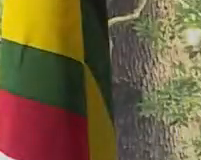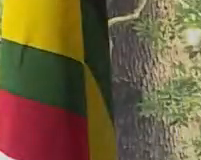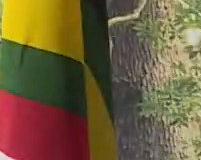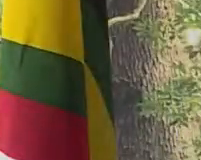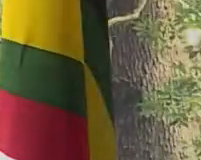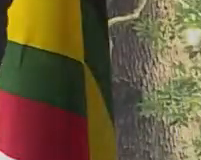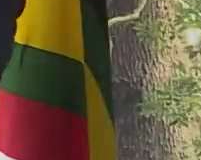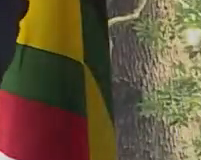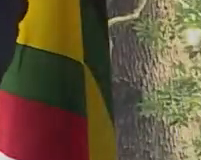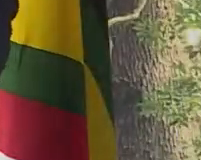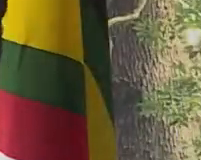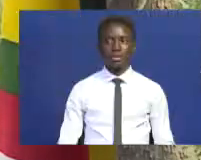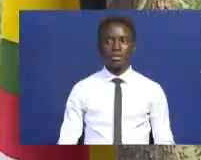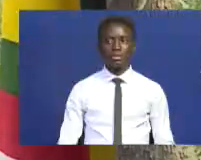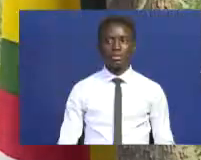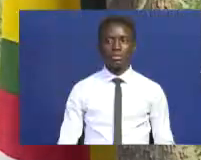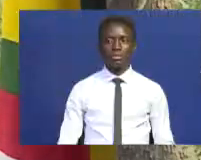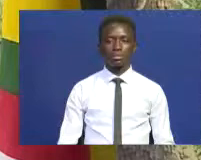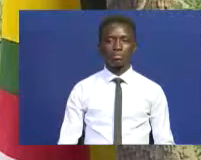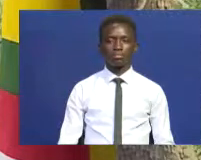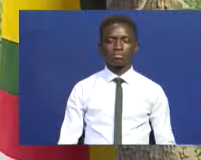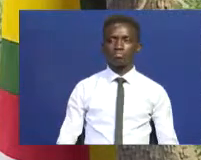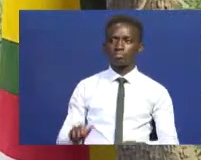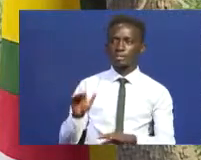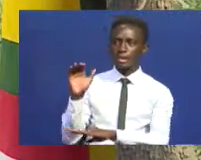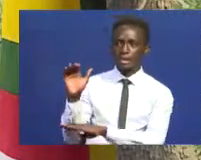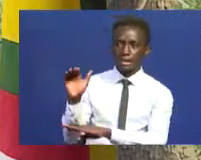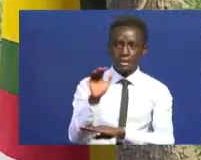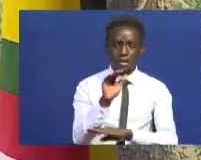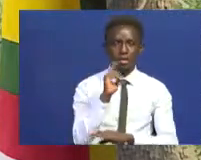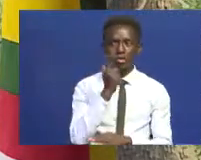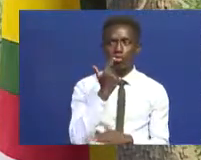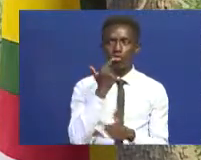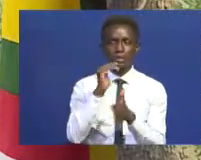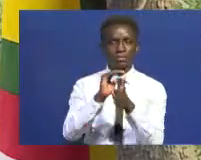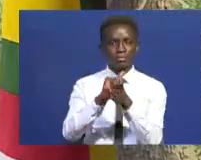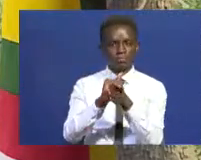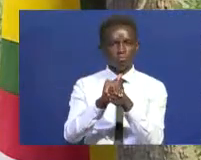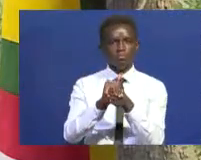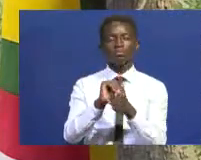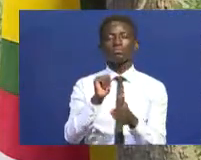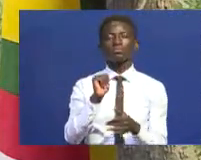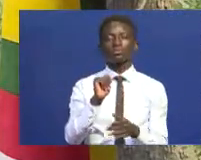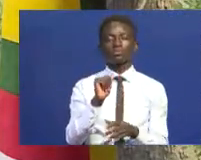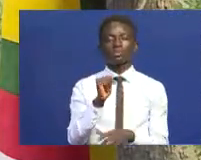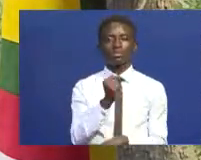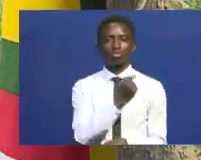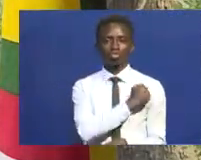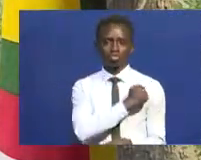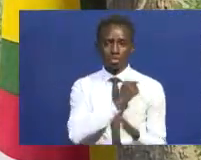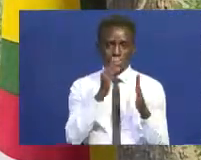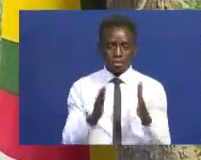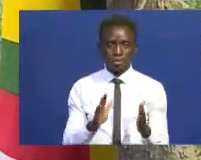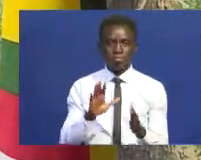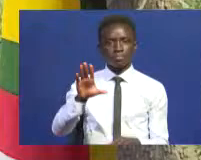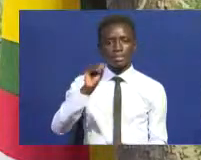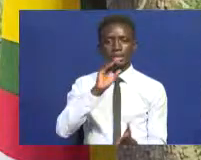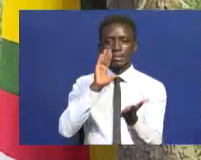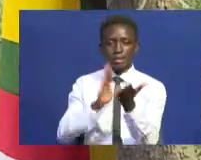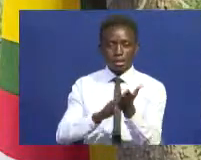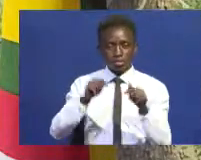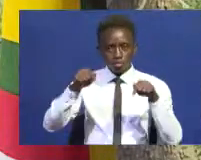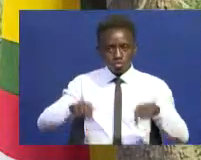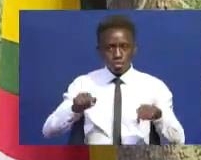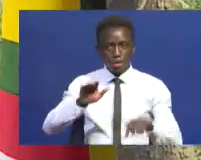upon the intern doctors to pick their letters today as directed by the Ministry of